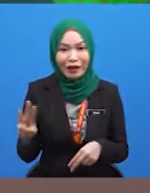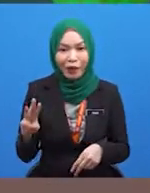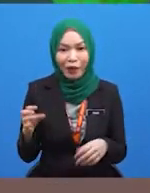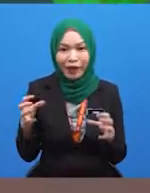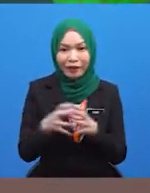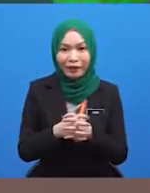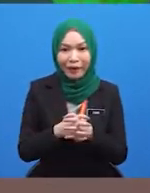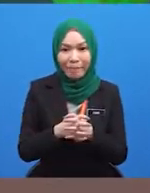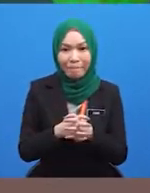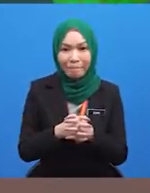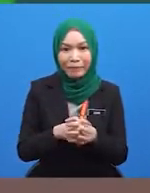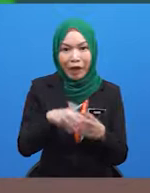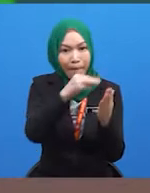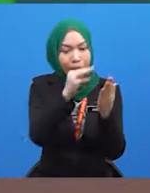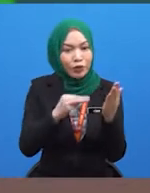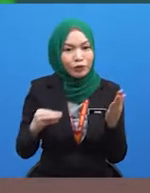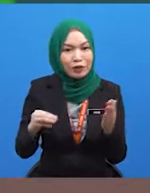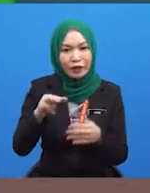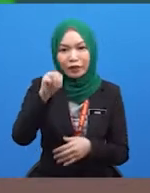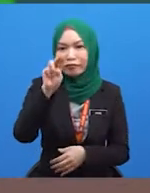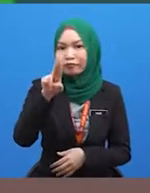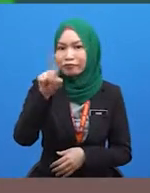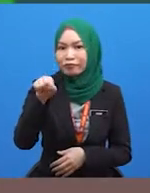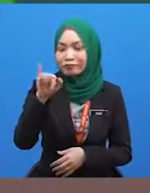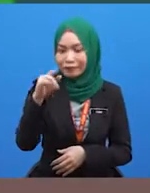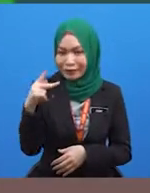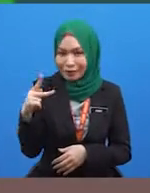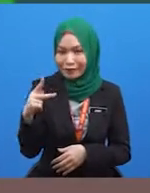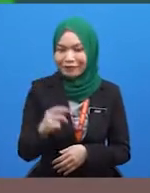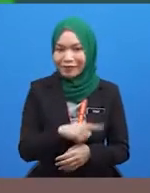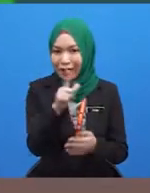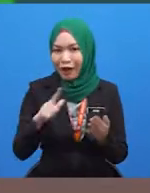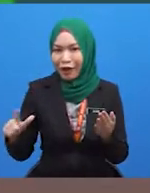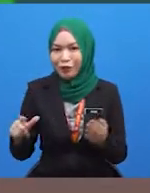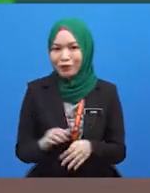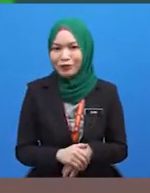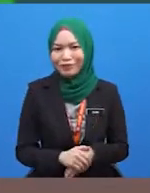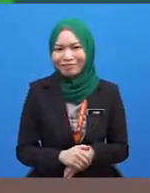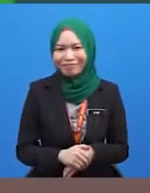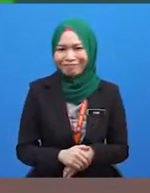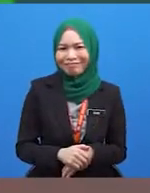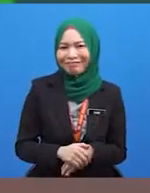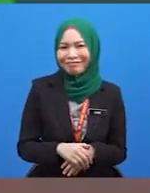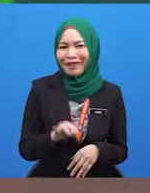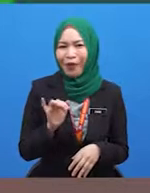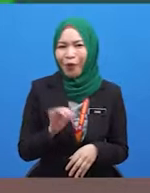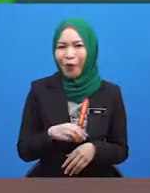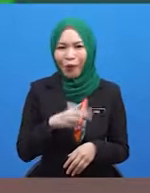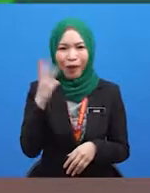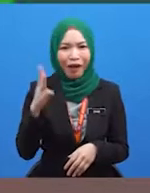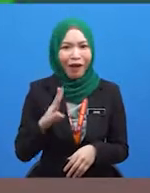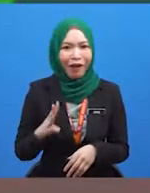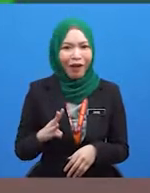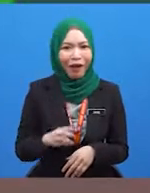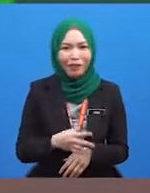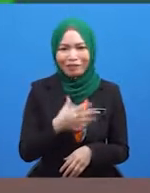atas kipas itu. Seronok kan? Ya. Tak sangka pula kipas angin yang biasa pun